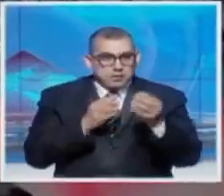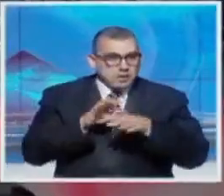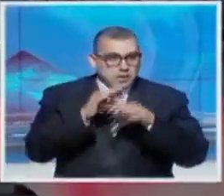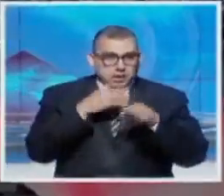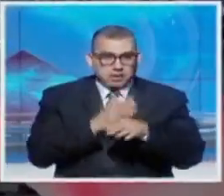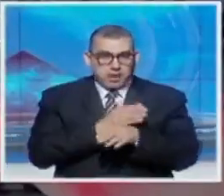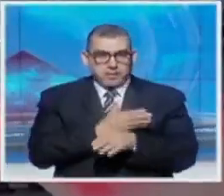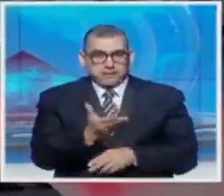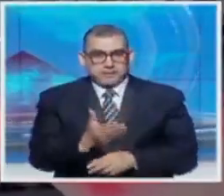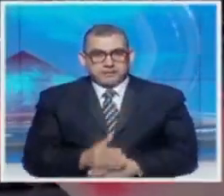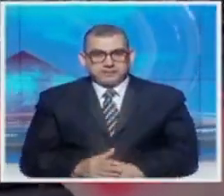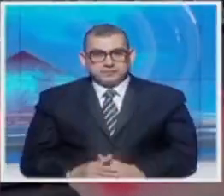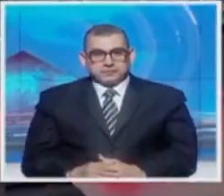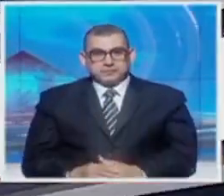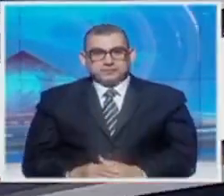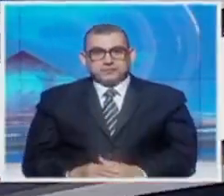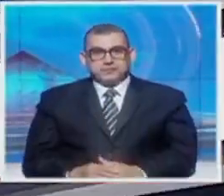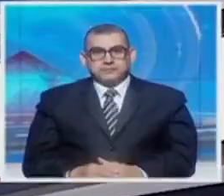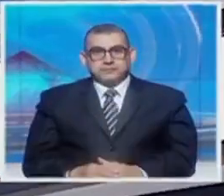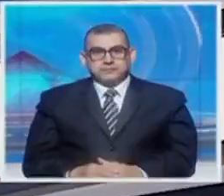الإنسانية.